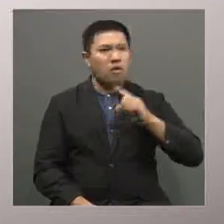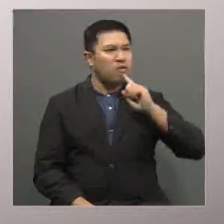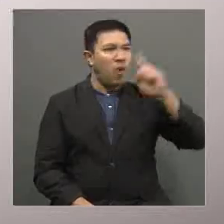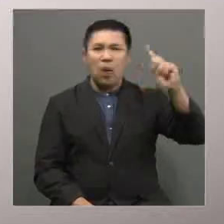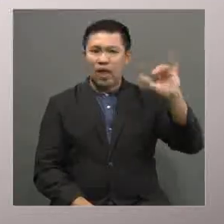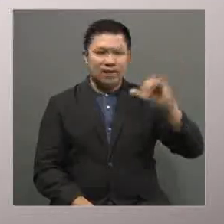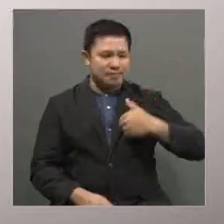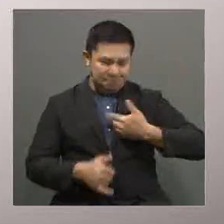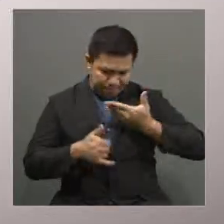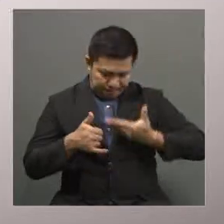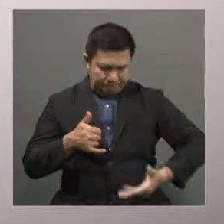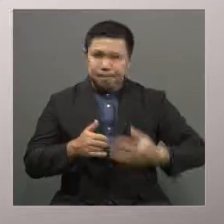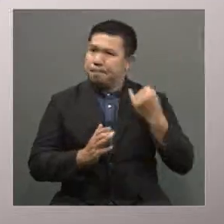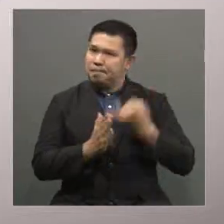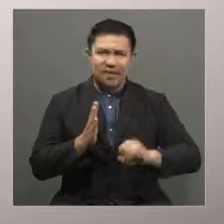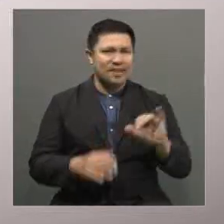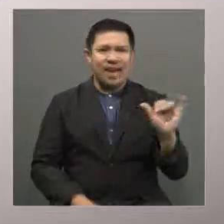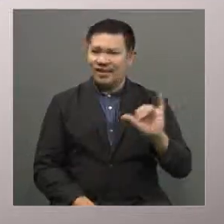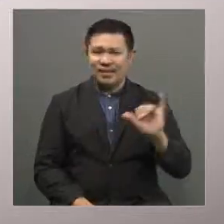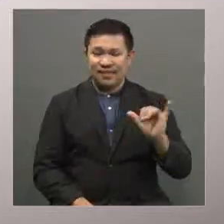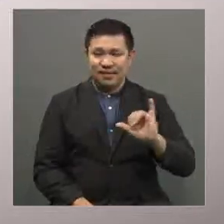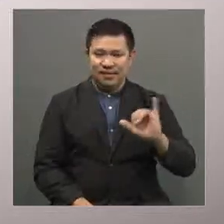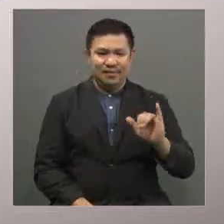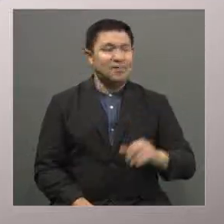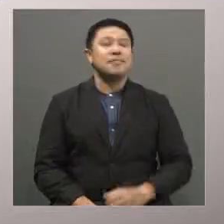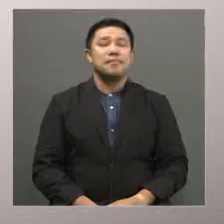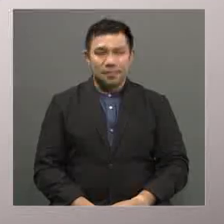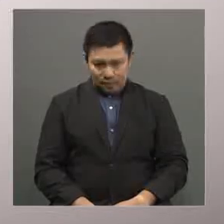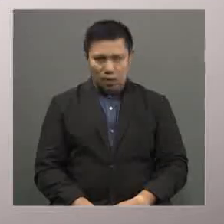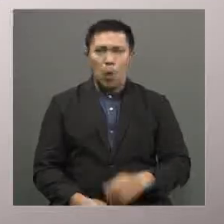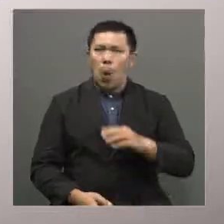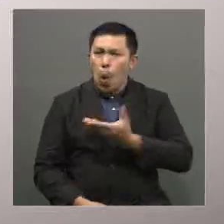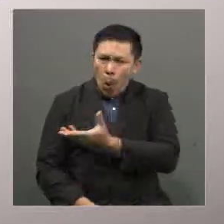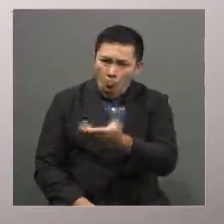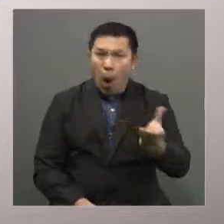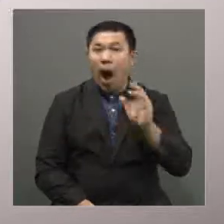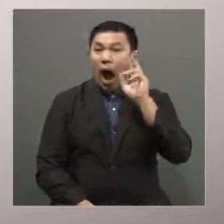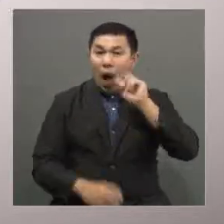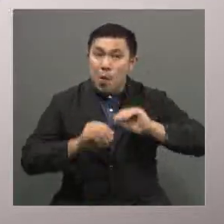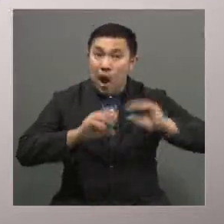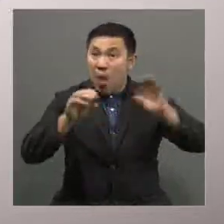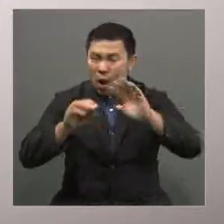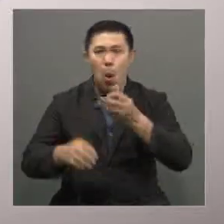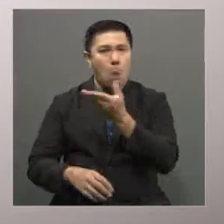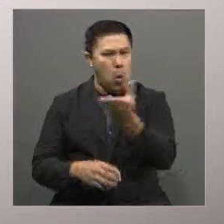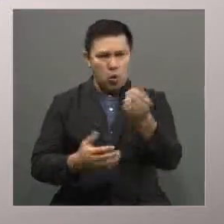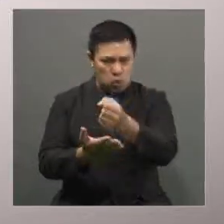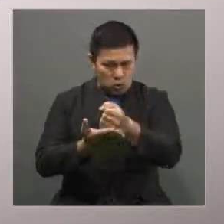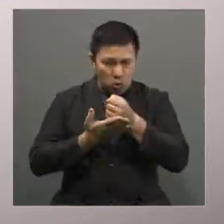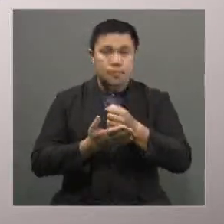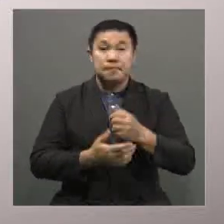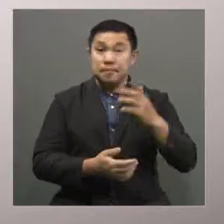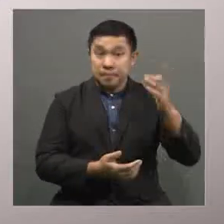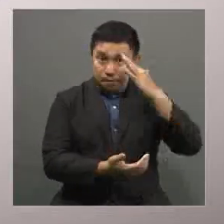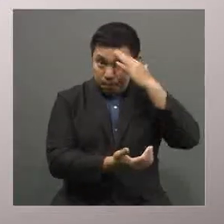บริสุทธิ์ 100%ใช่นะคะท่านยืนยันว่ายังเป็นผู้บริสุทธิ์เพราะฉะนั้นขอความร่วมมือด้วยนะคะแล้วก็บอกว่าตำรวจเนี่ยจริงๆ